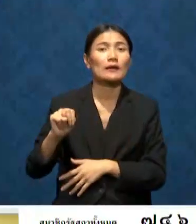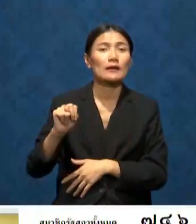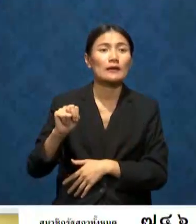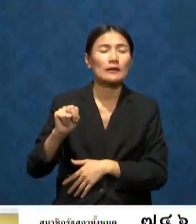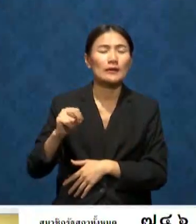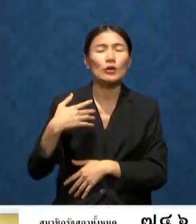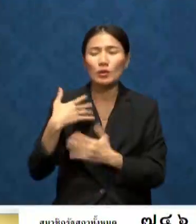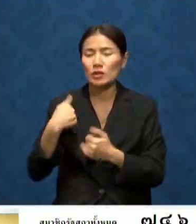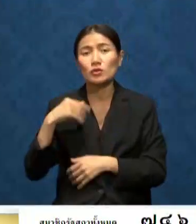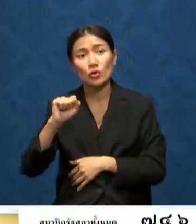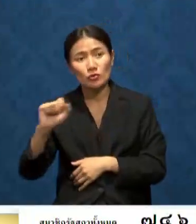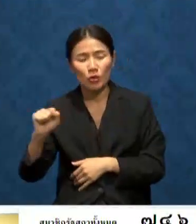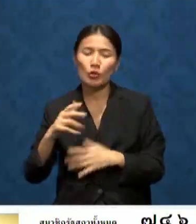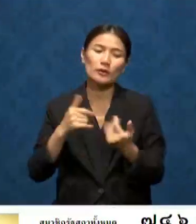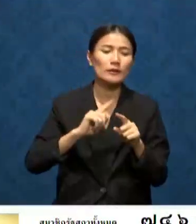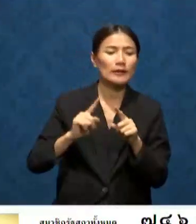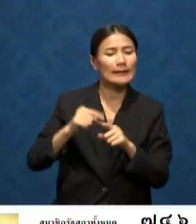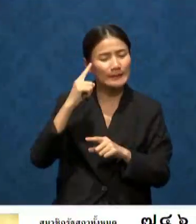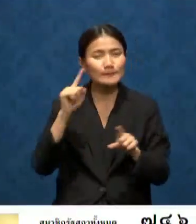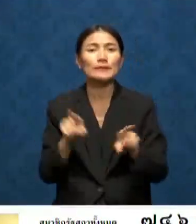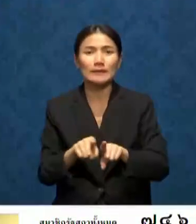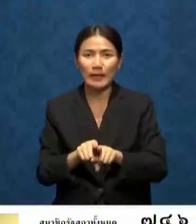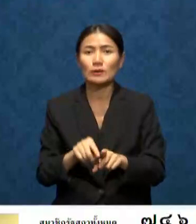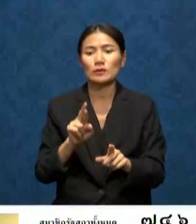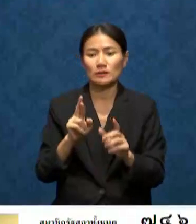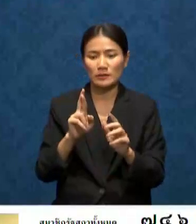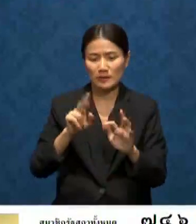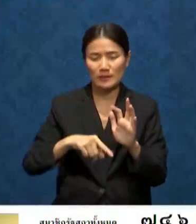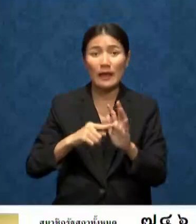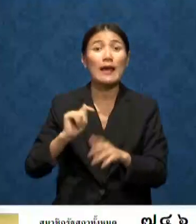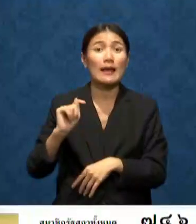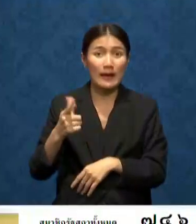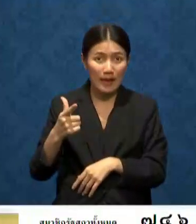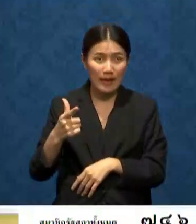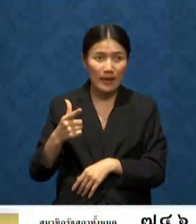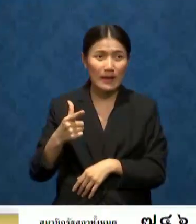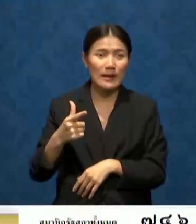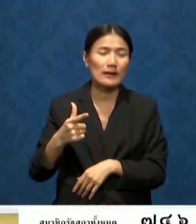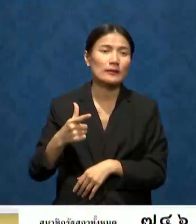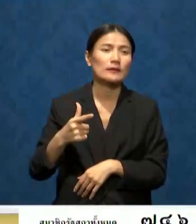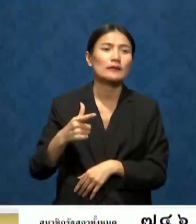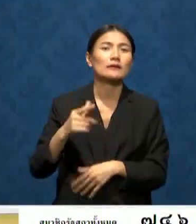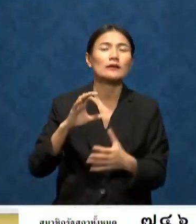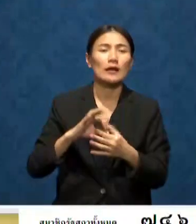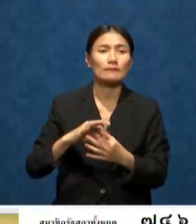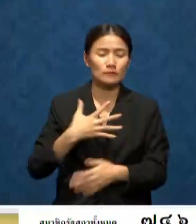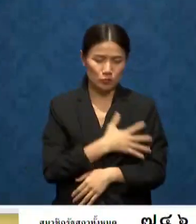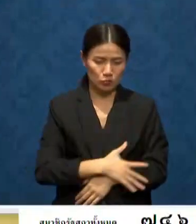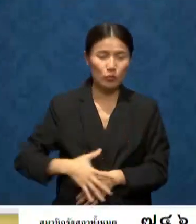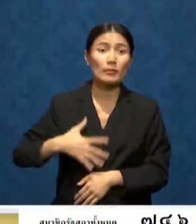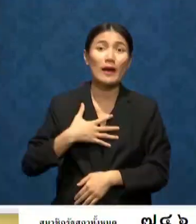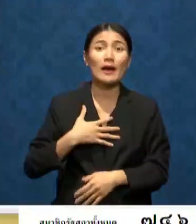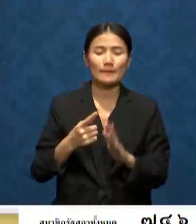กลกัน. แล้วได้ยกล้างพระชบัญญัติราบbero่เช่ขภาพแห่งชาิ และ เขดสุขภาพขึ้น